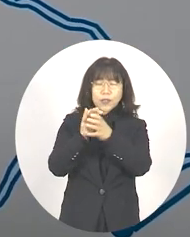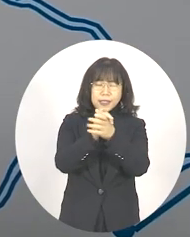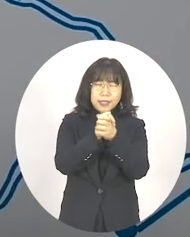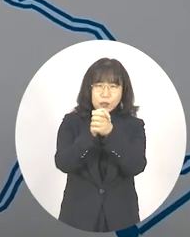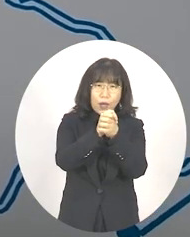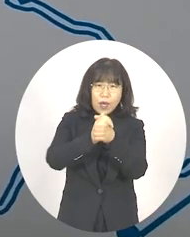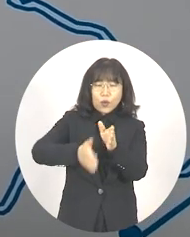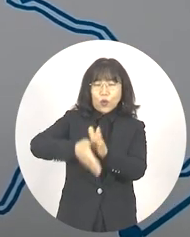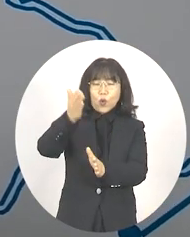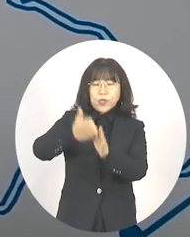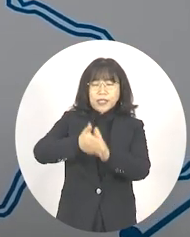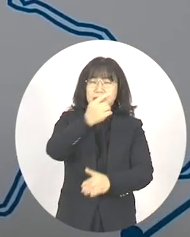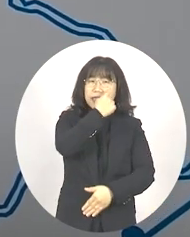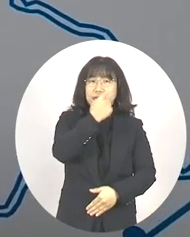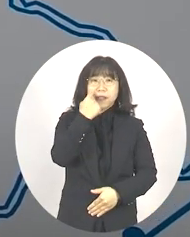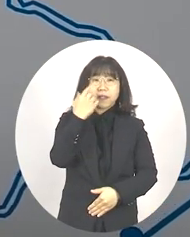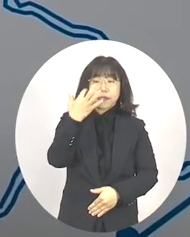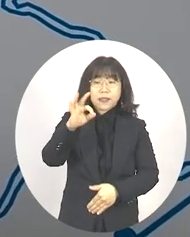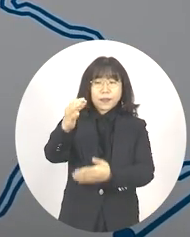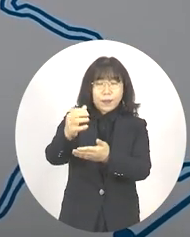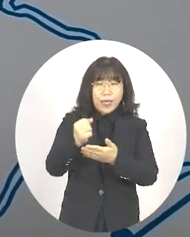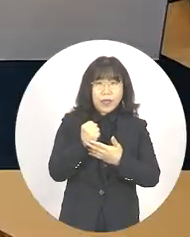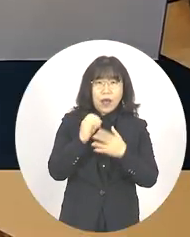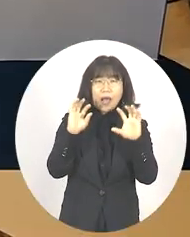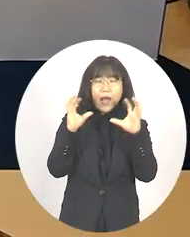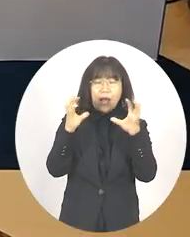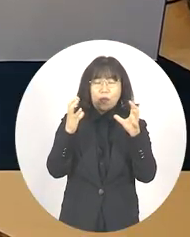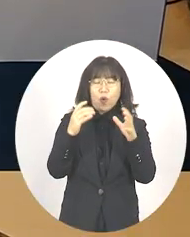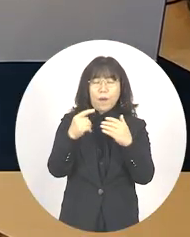아동 친화도시 상위 단계 인증을 획득하며